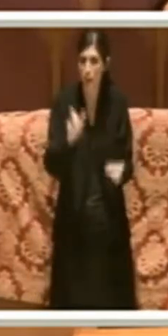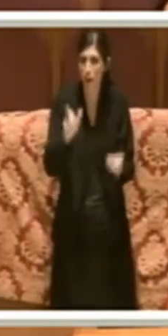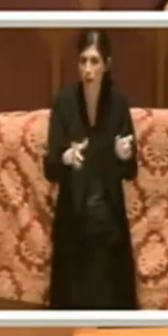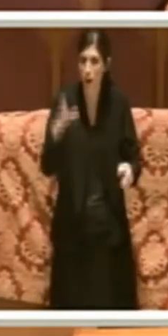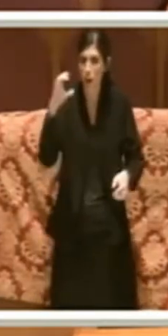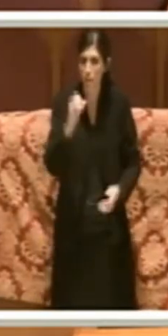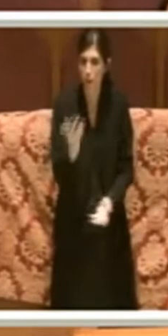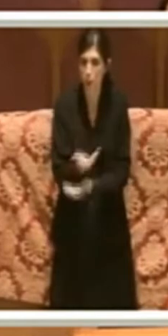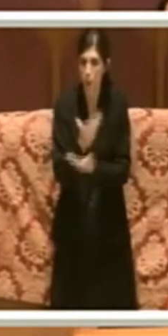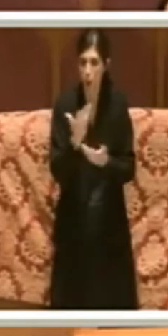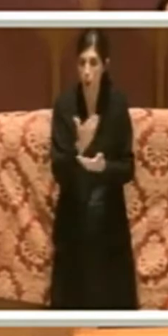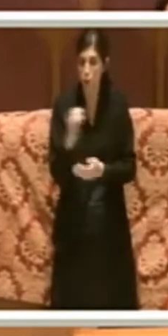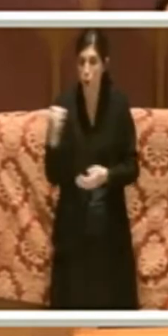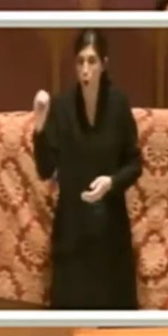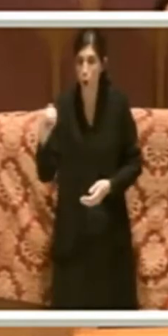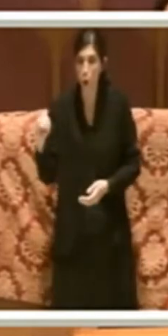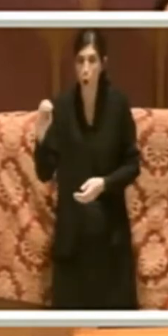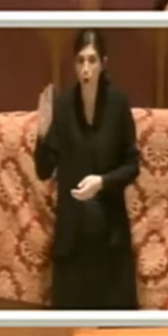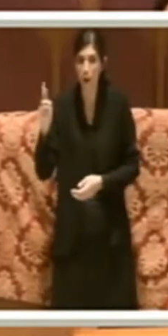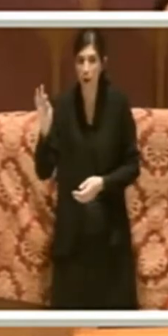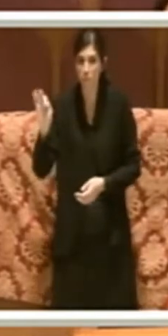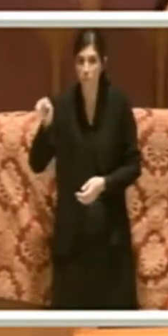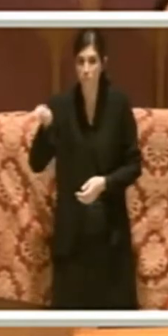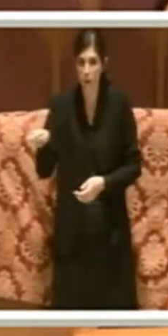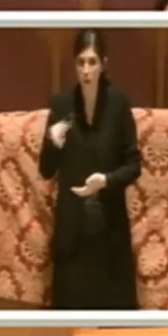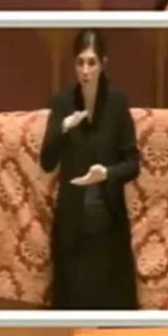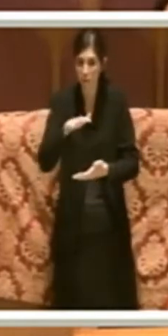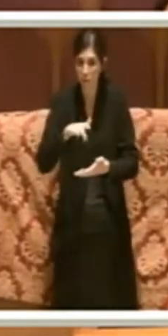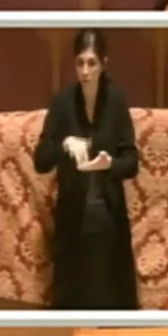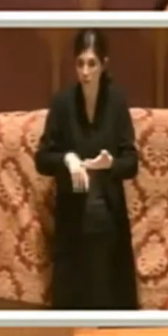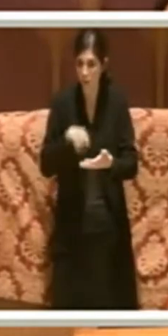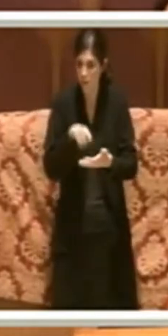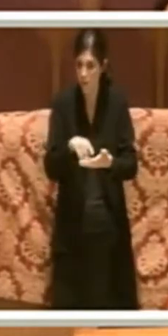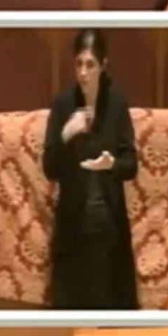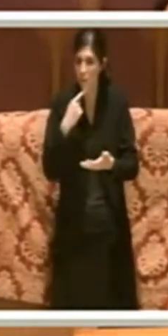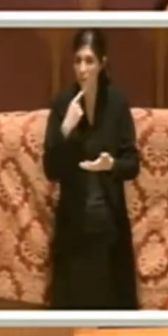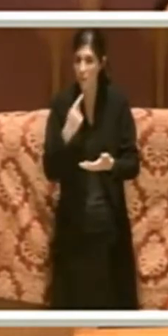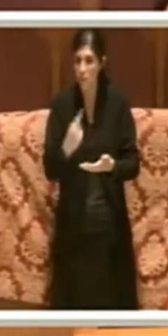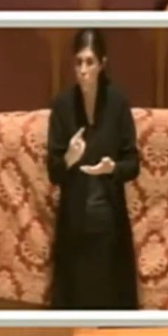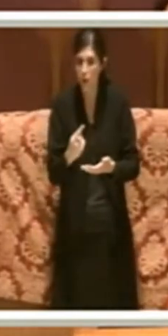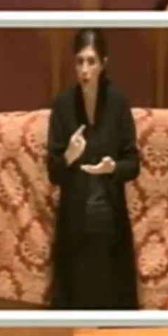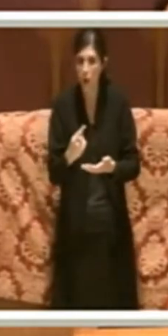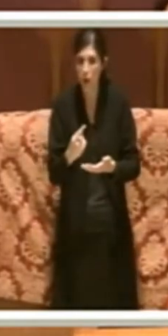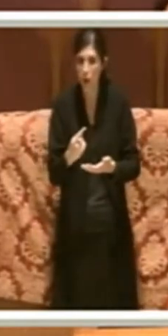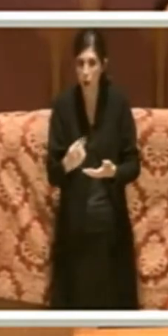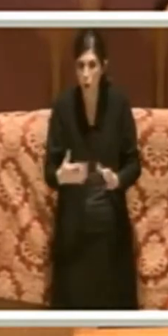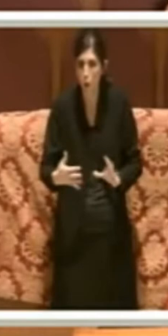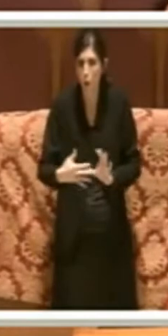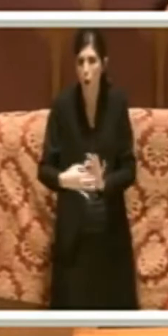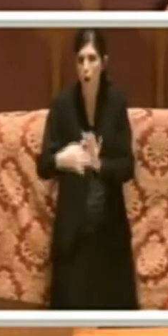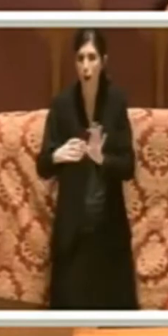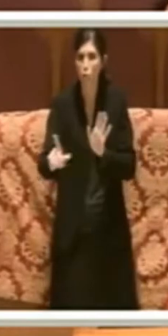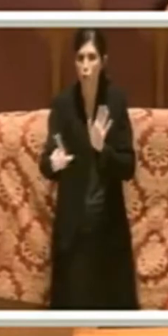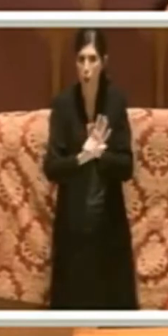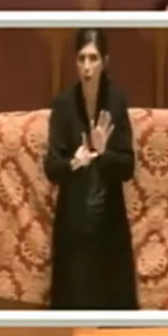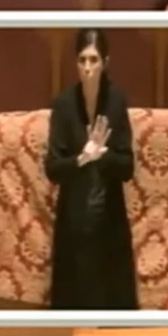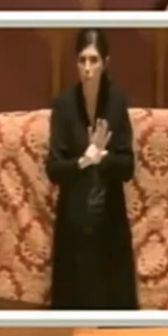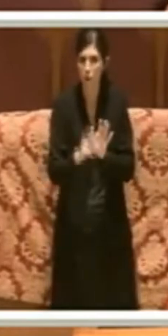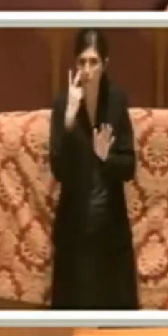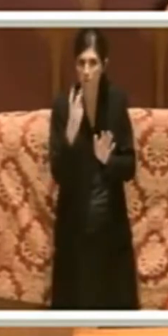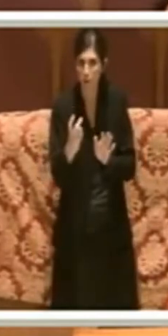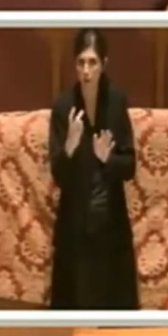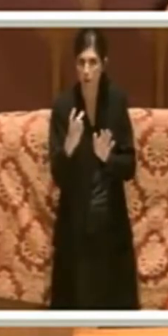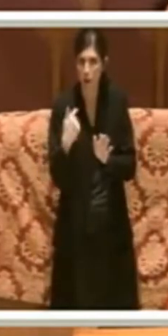relazione. La redazione di questo documento risponde a ciò che la legge prevede, e io inviterei anche i